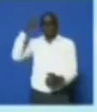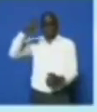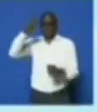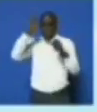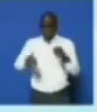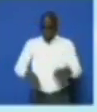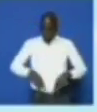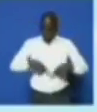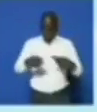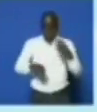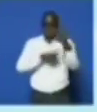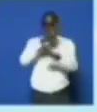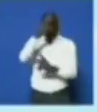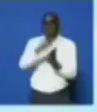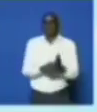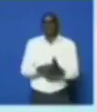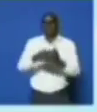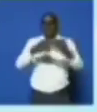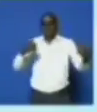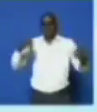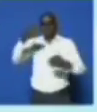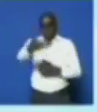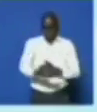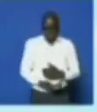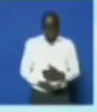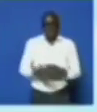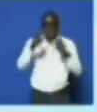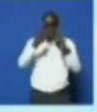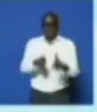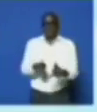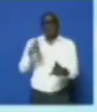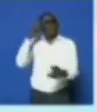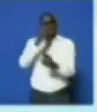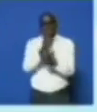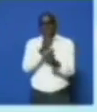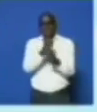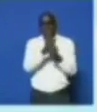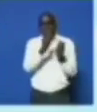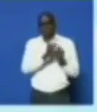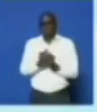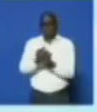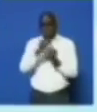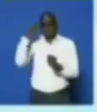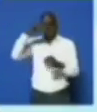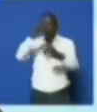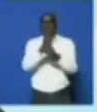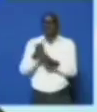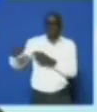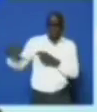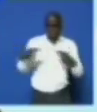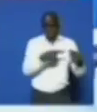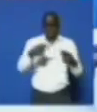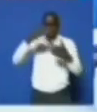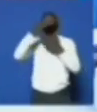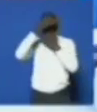de ces populations avant d'inviter ces exilés à une franche collaboration pour gagner la bataille du terrorisme